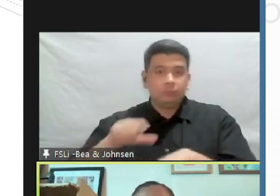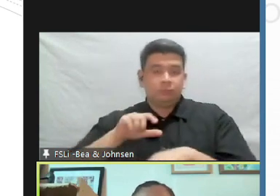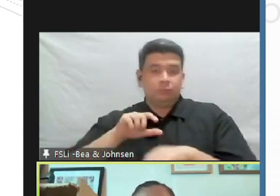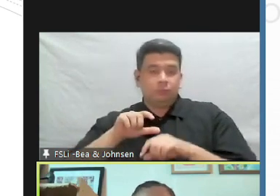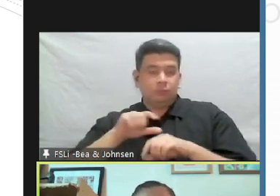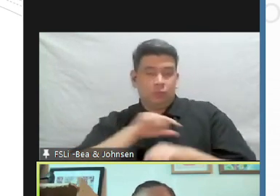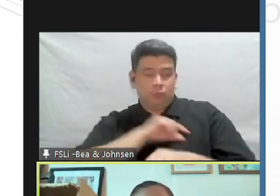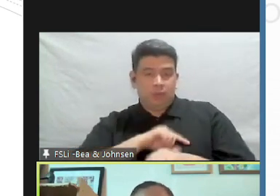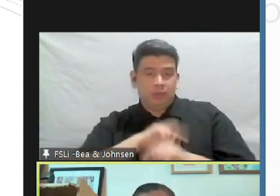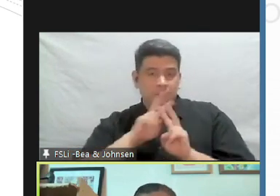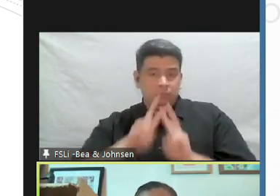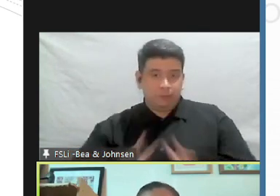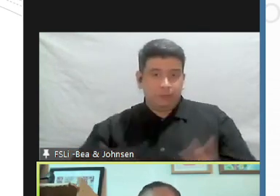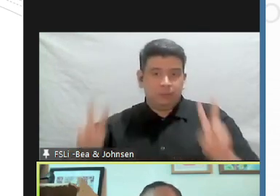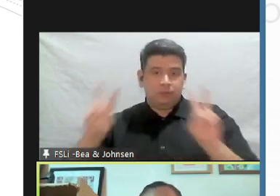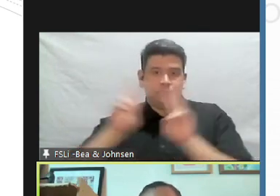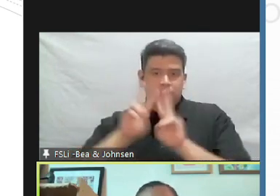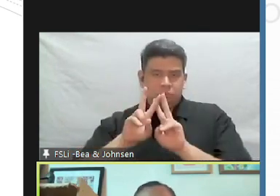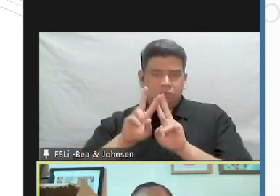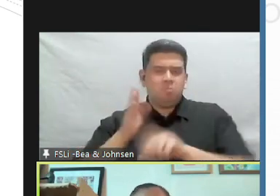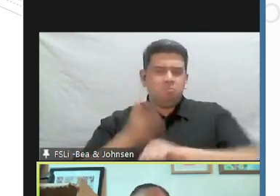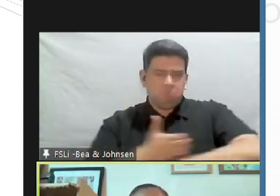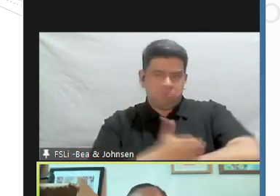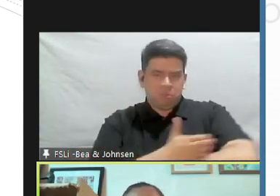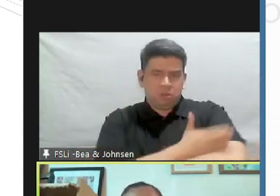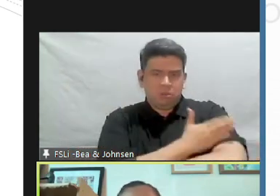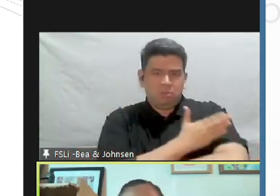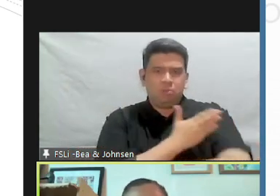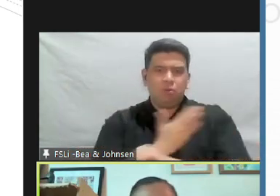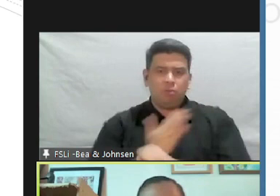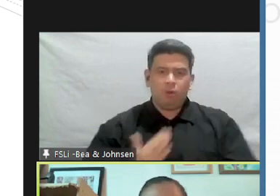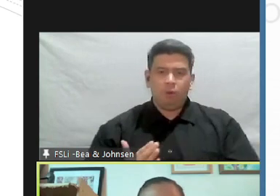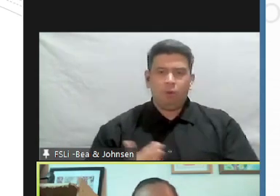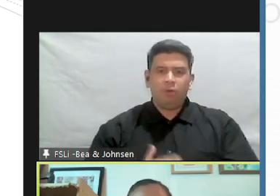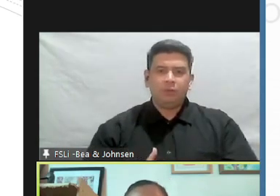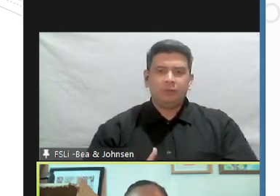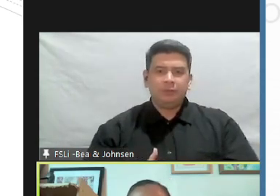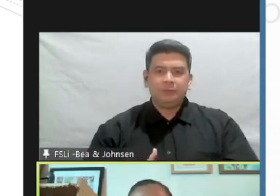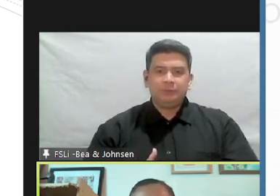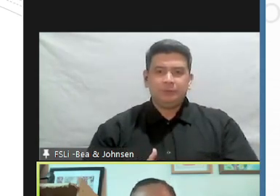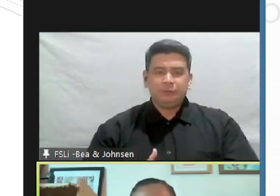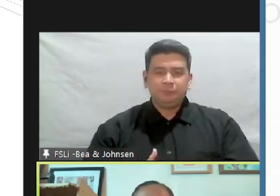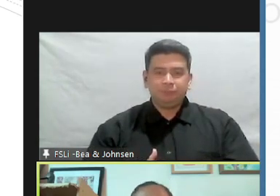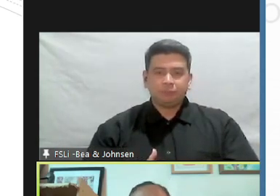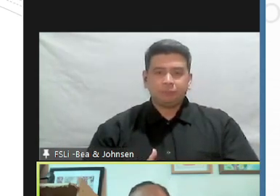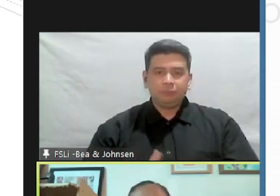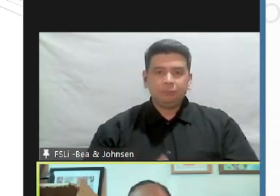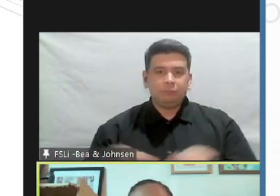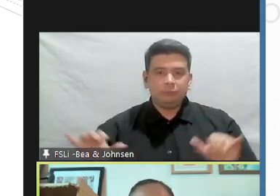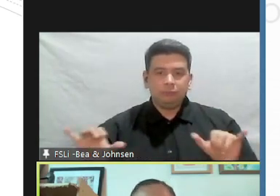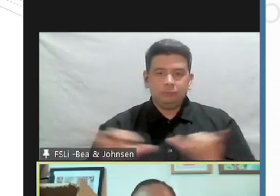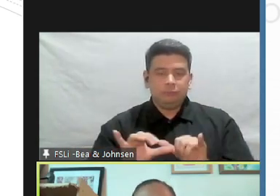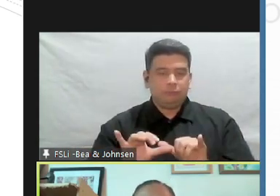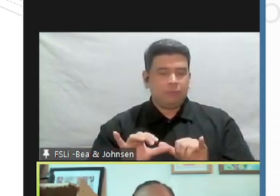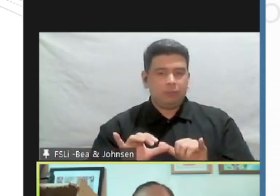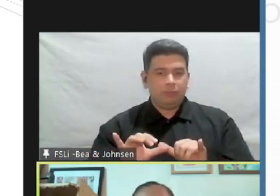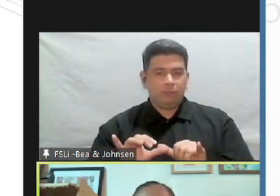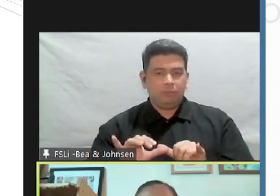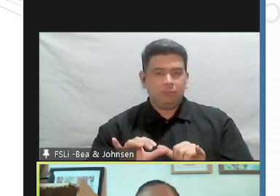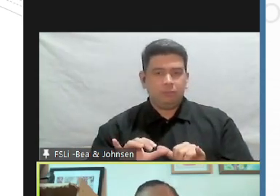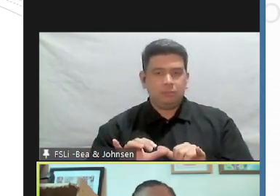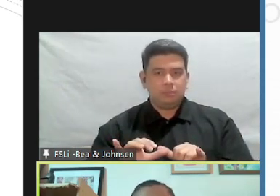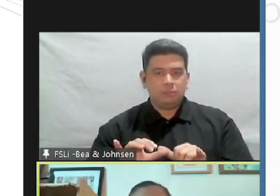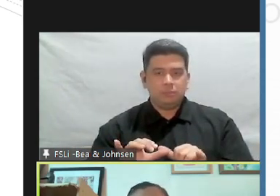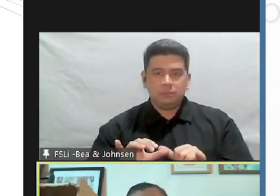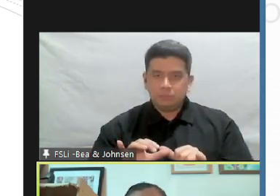na sa mga bata at kahit na sa nakakatanda, no? Katulad ng pagbabahagi ni Epang kanina. Binahagi ito